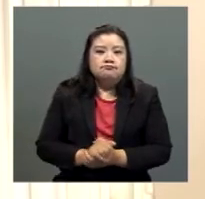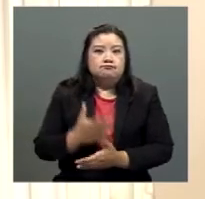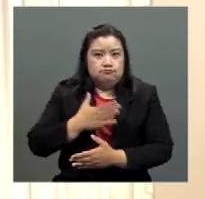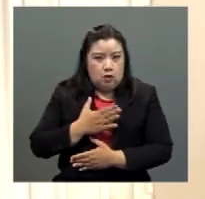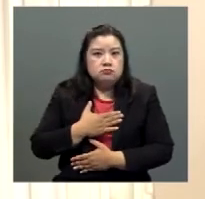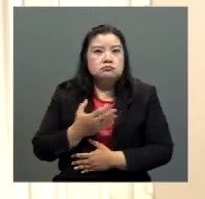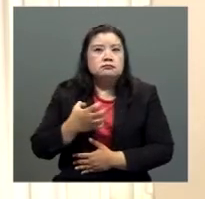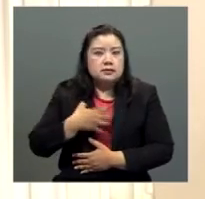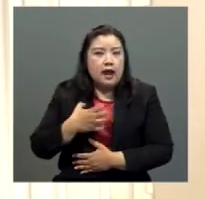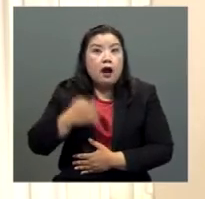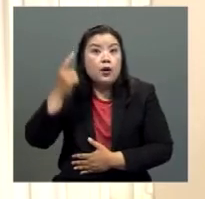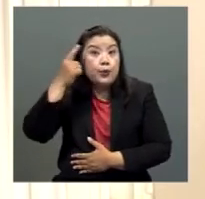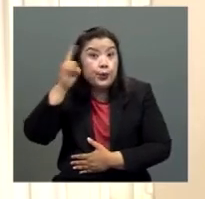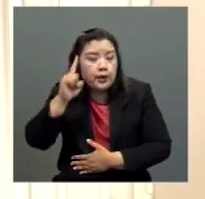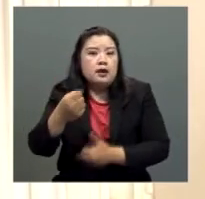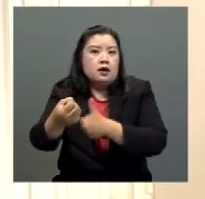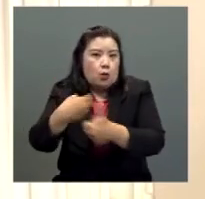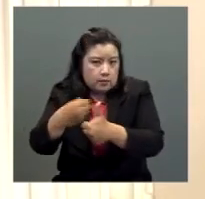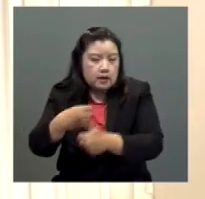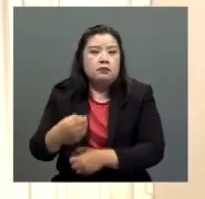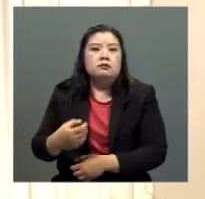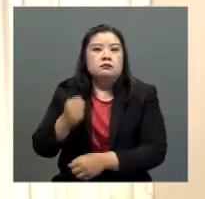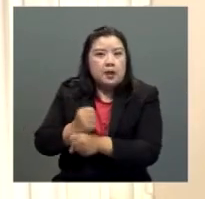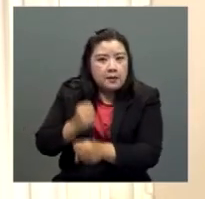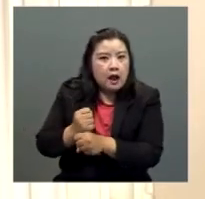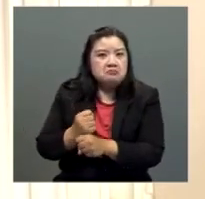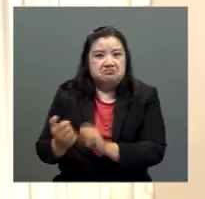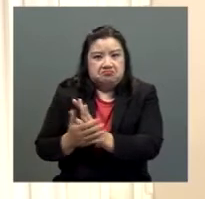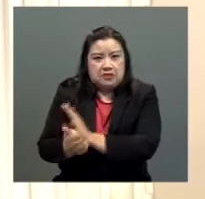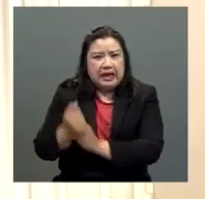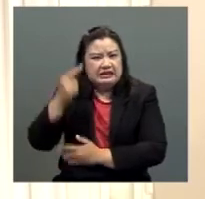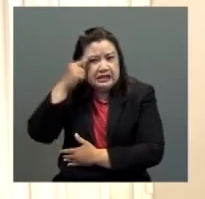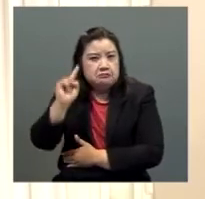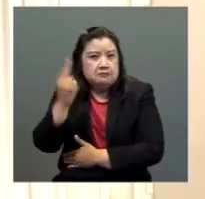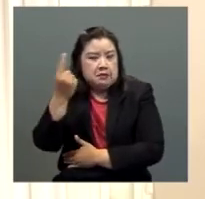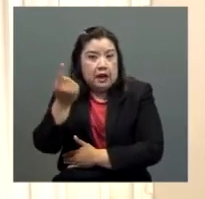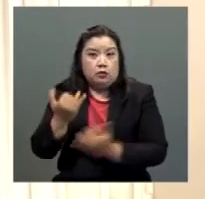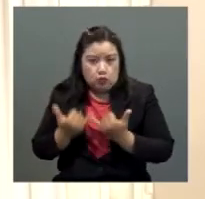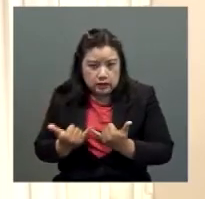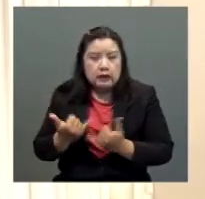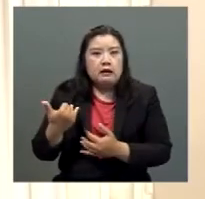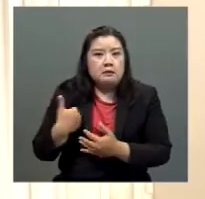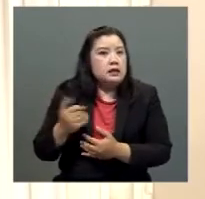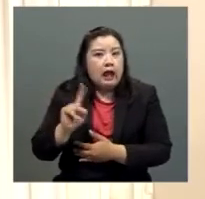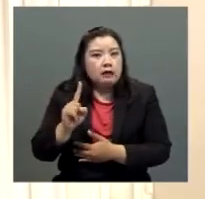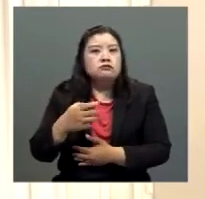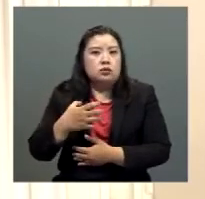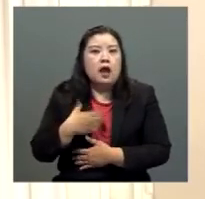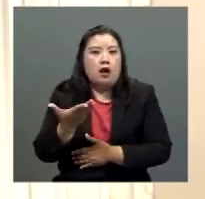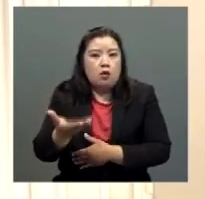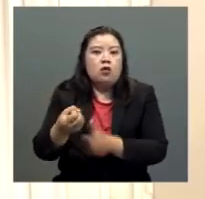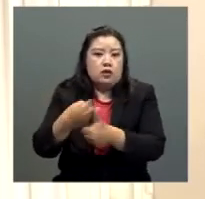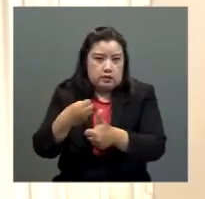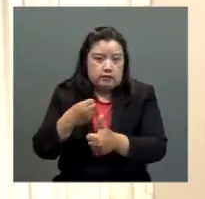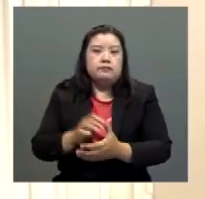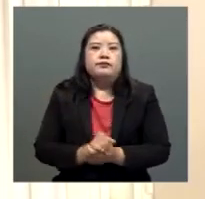รับฟังความคิดเห็นข้อเสนอแนะความต้องการและความท้าทายที่ทุกคนกำลังเผชิญอยู่ผมต้องการรับฟังว่